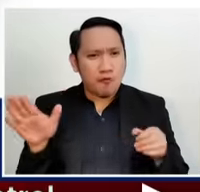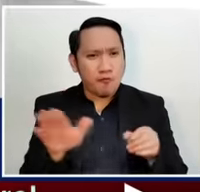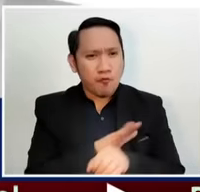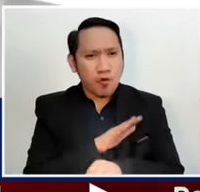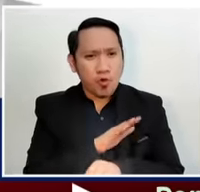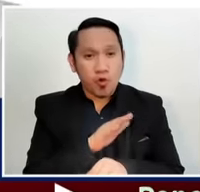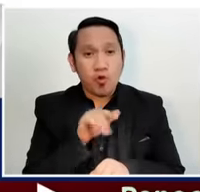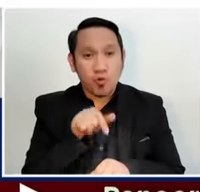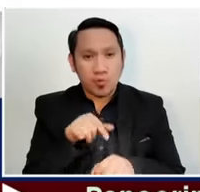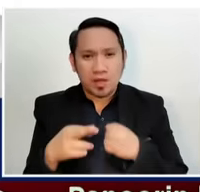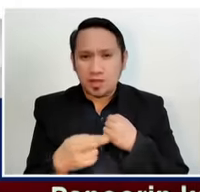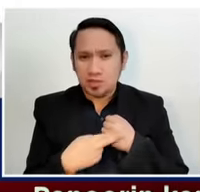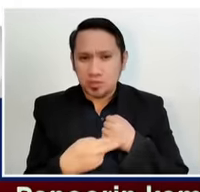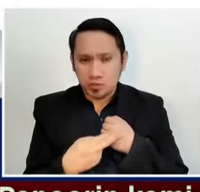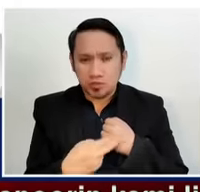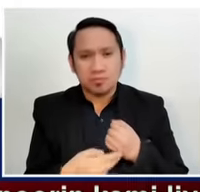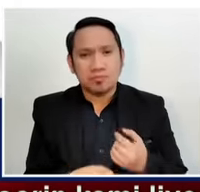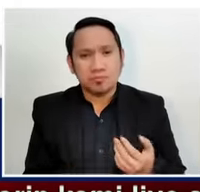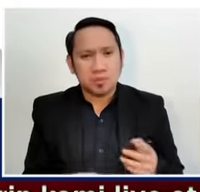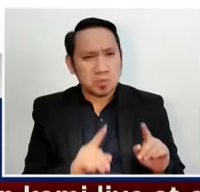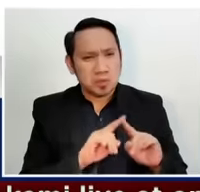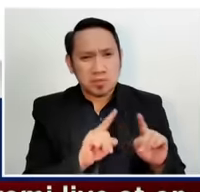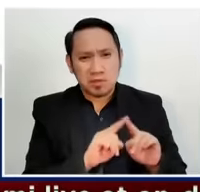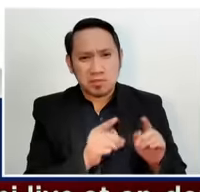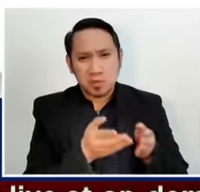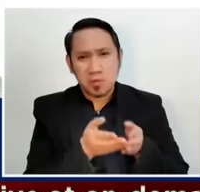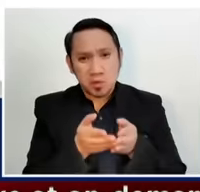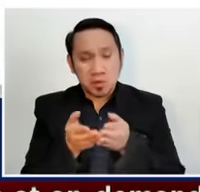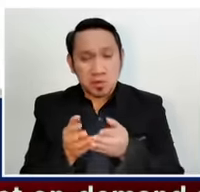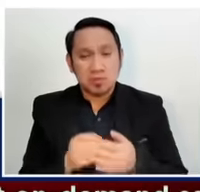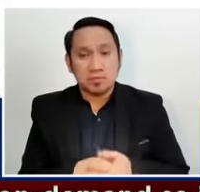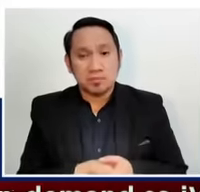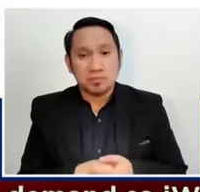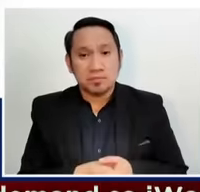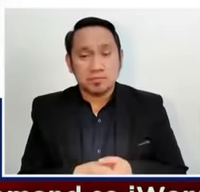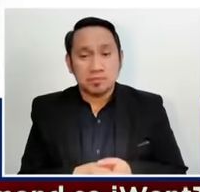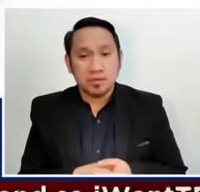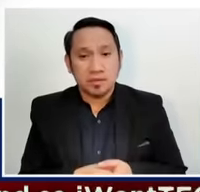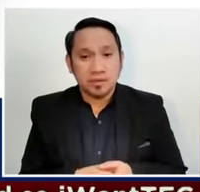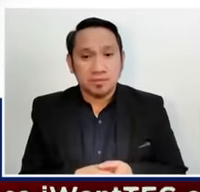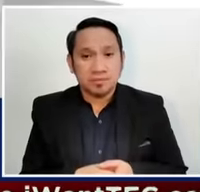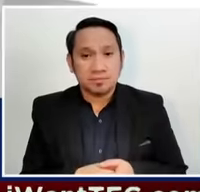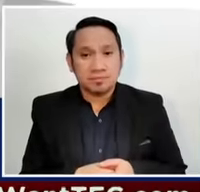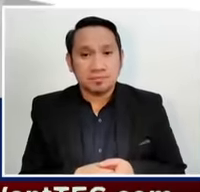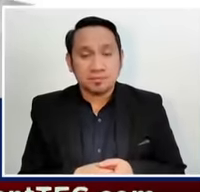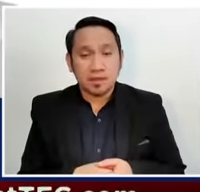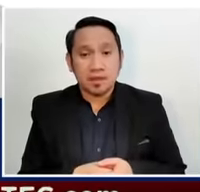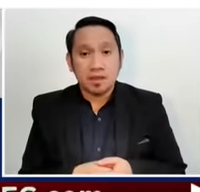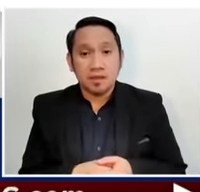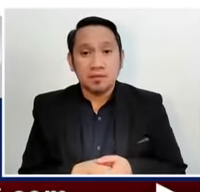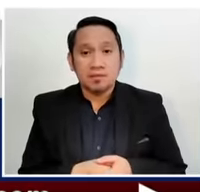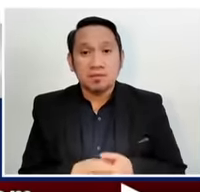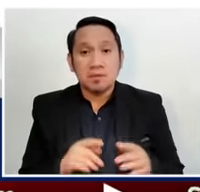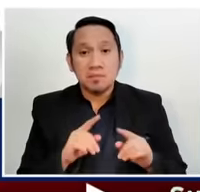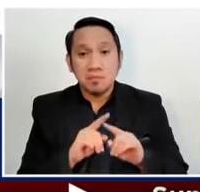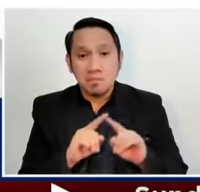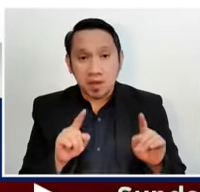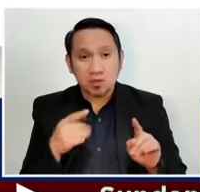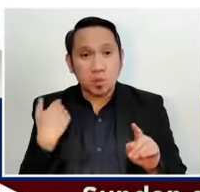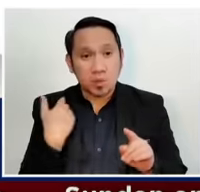Kalapan, Puerto Galera at Abra de Ilog sa Mindoro at Udyongan sa Romblon. Pero diretso pa din naman tayo